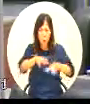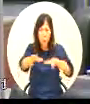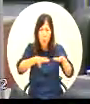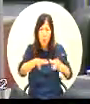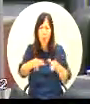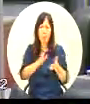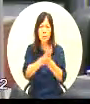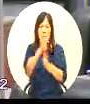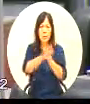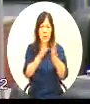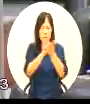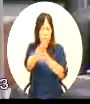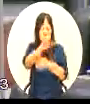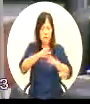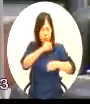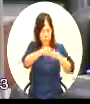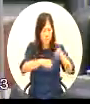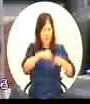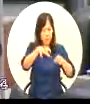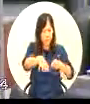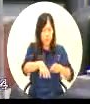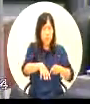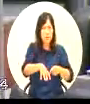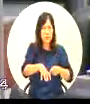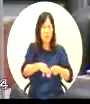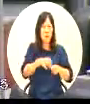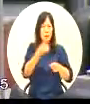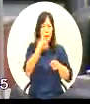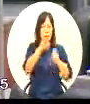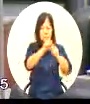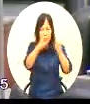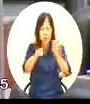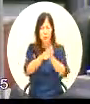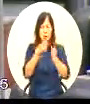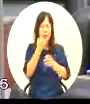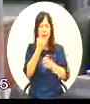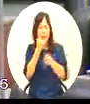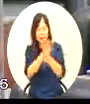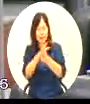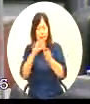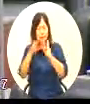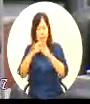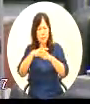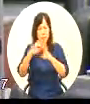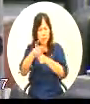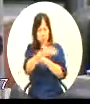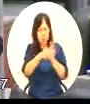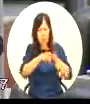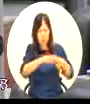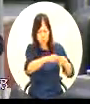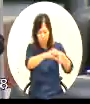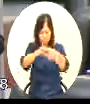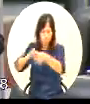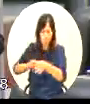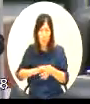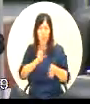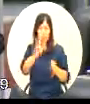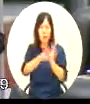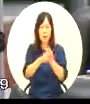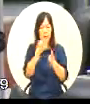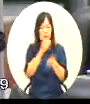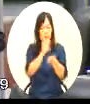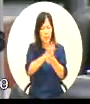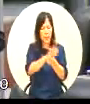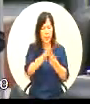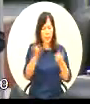我们未来的环保自行车站，然后把这些不同的可爱的小渔村全部都可以连接起来，那我觉得这也是有助于我